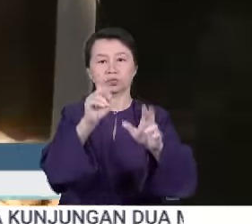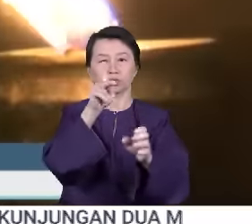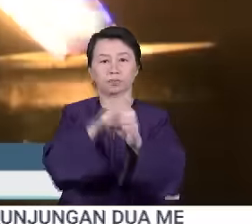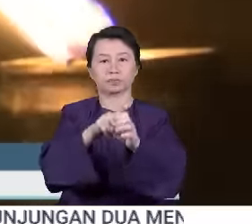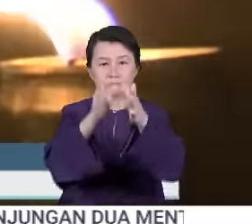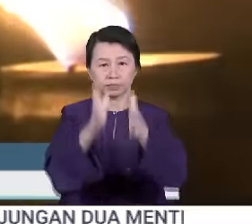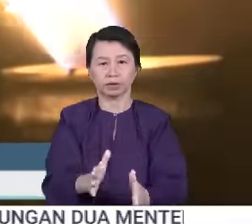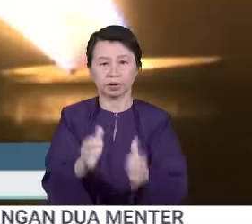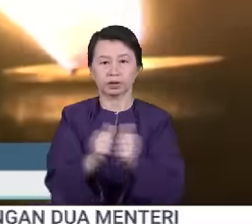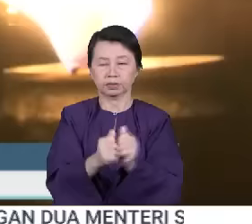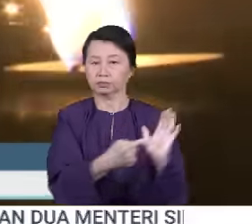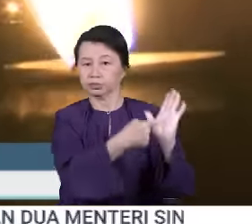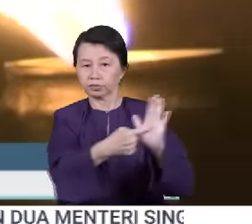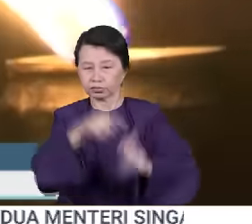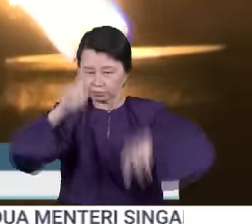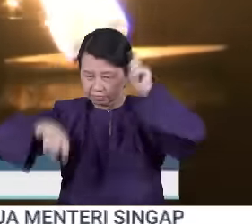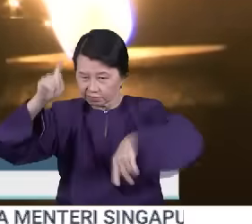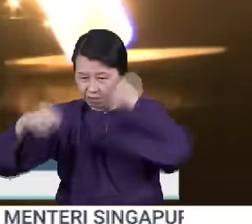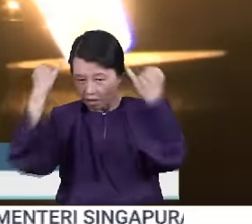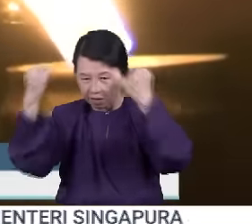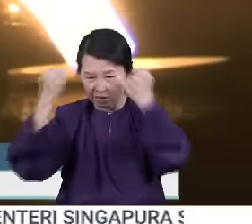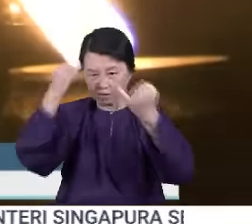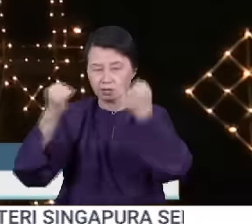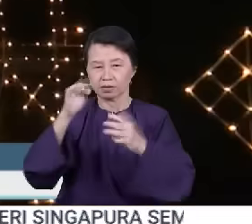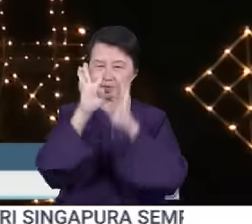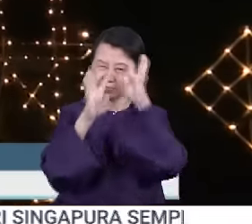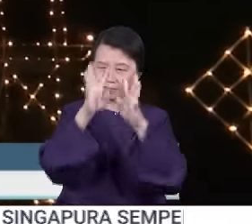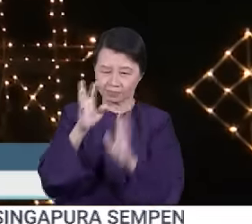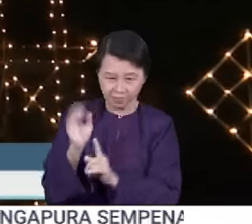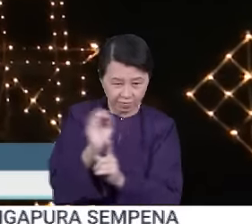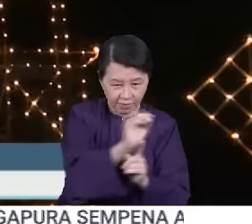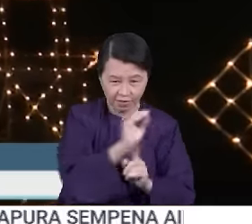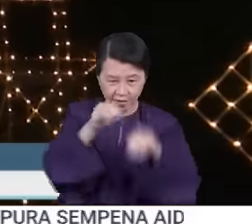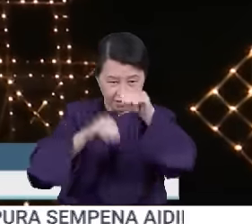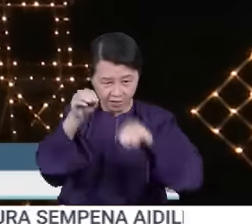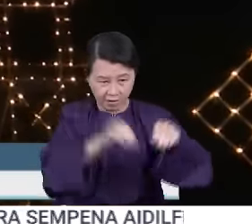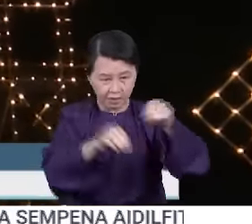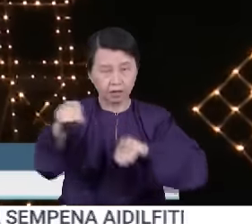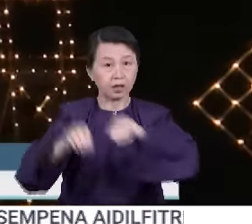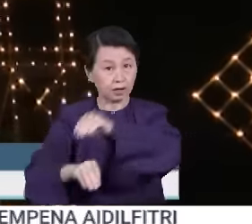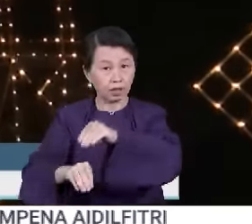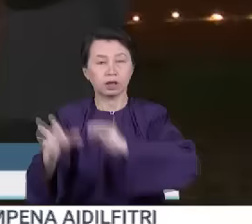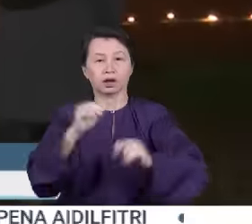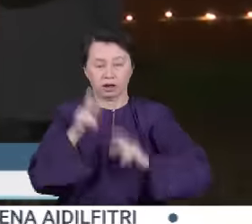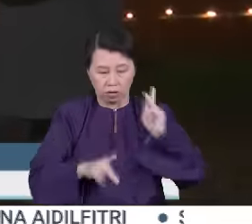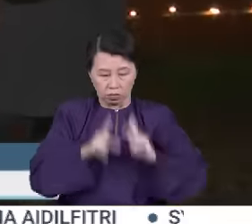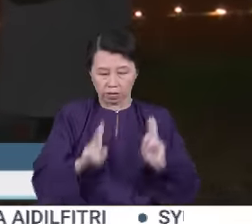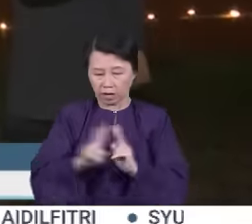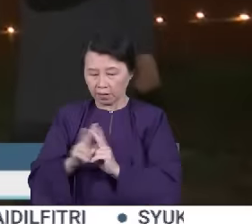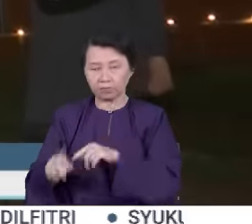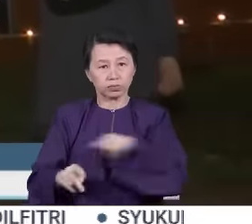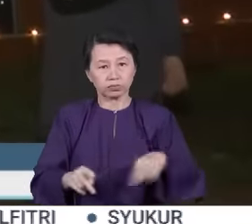ini dengan menampilkan pelbagai kelainan dan idea kreatif tersendiri. Sementara itu, penduduk kampung yang